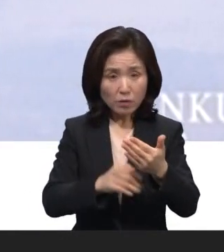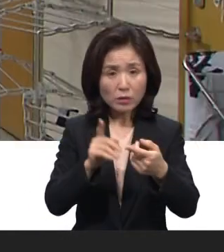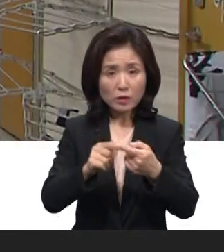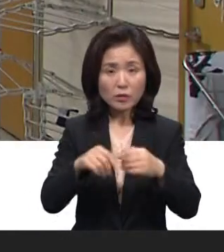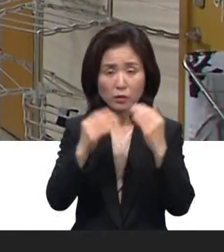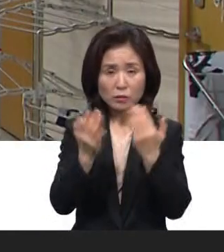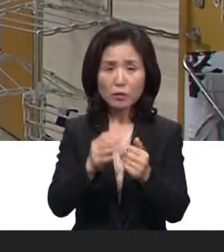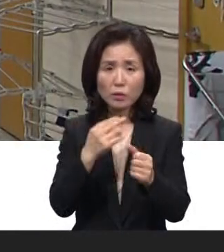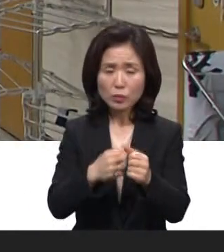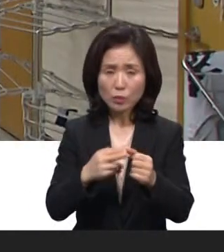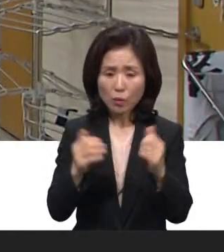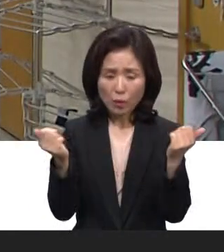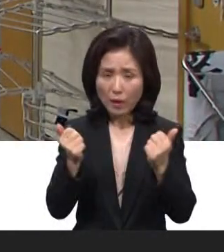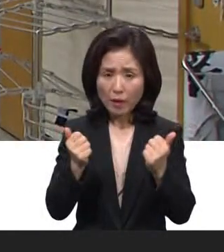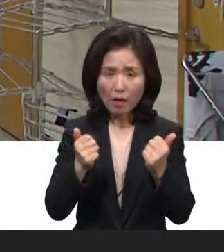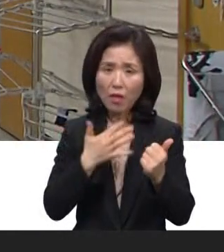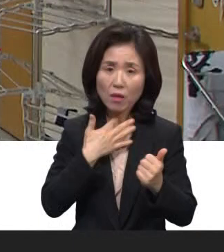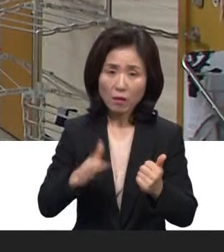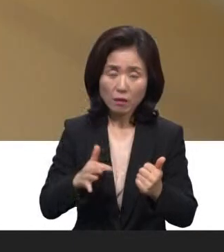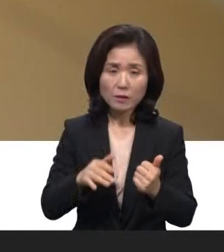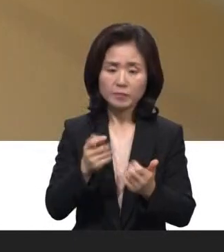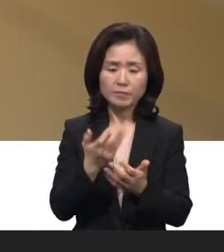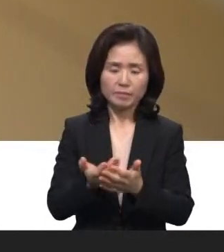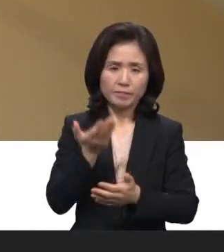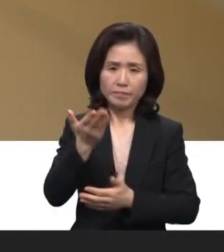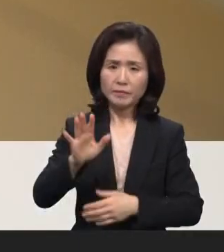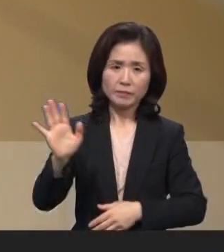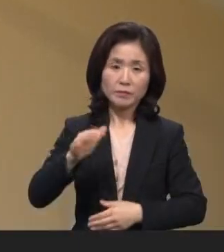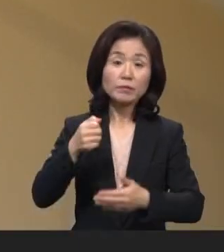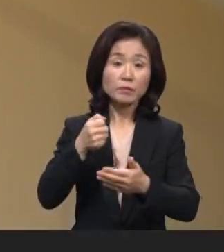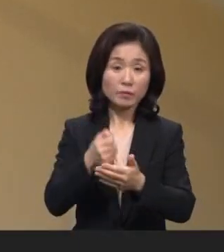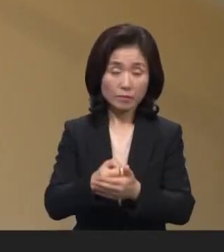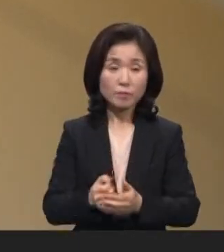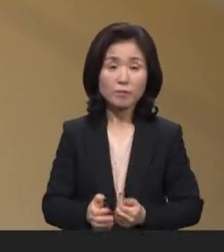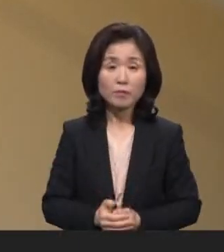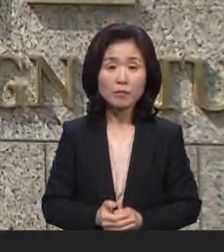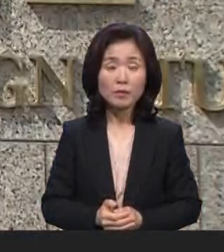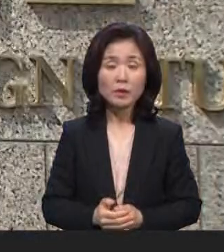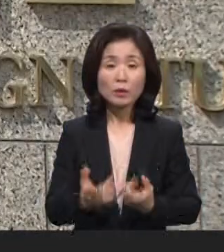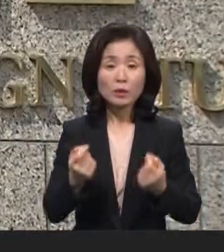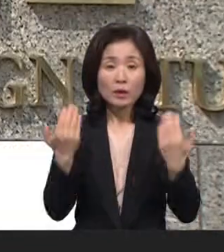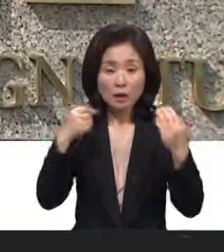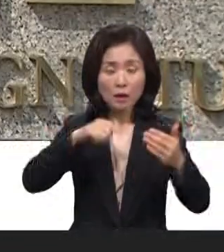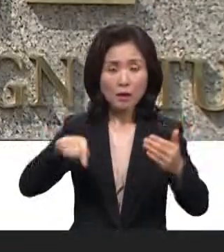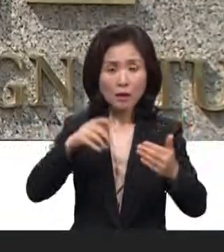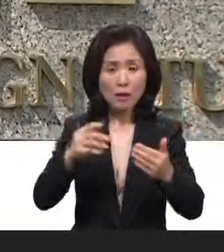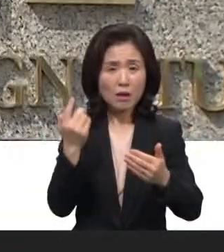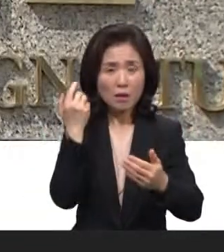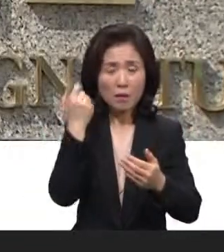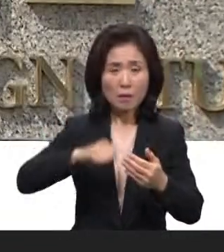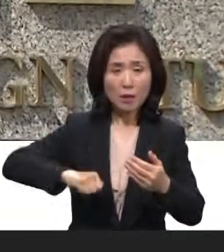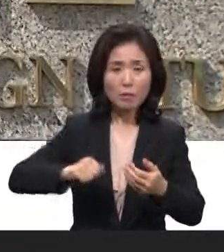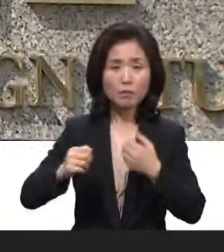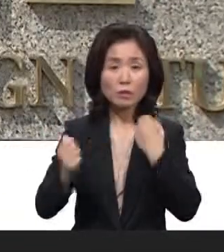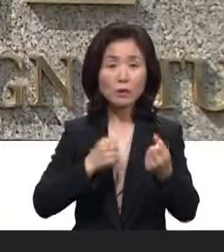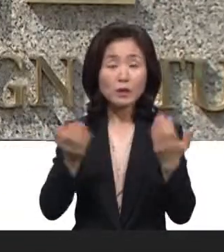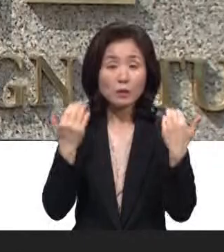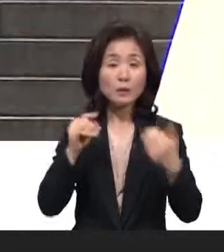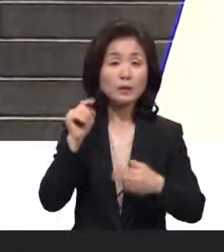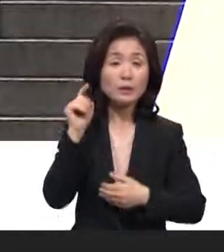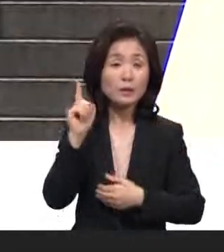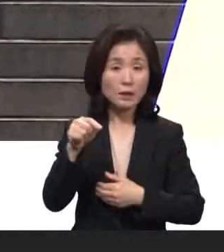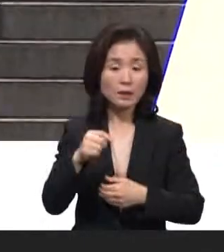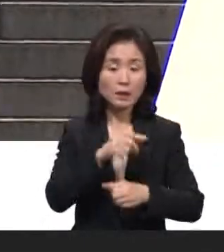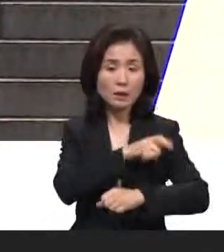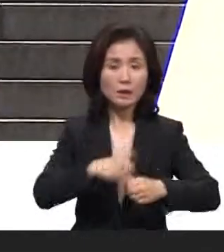않았다며 안건 자체를 상정시키지 않기로 결정했습니다. 이 같은 학내 반발에도 불구하고 학교는 내일